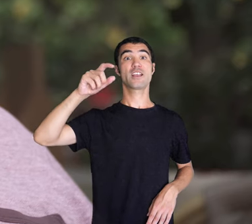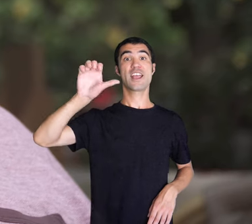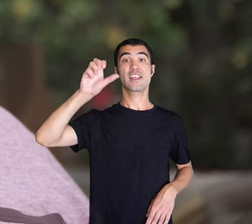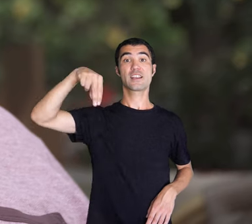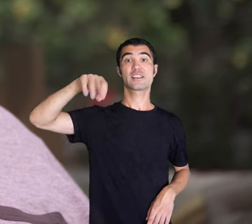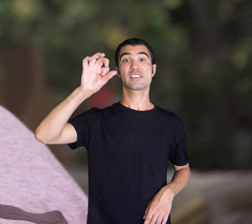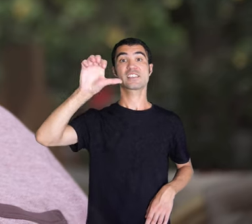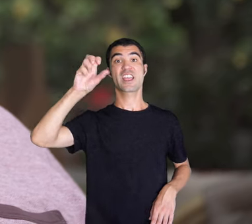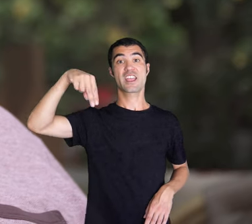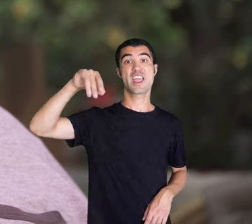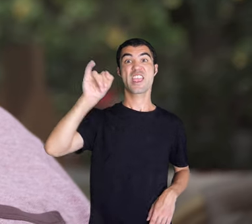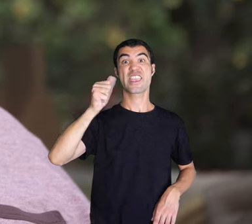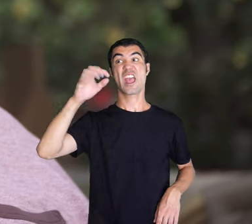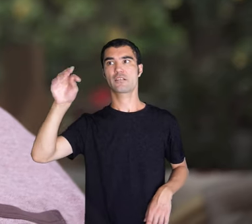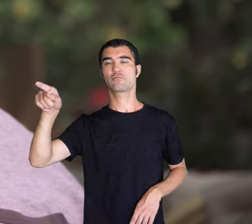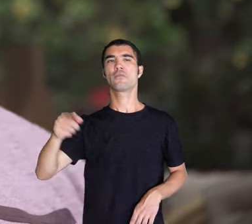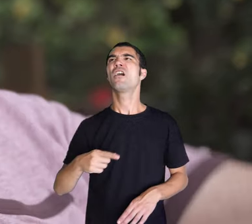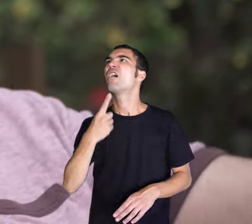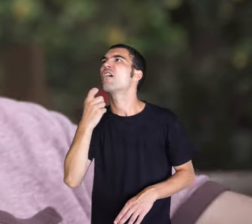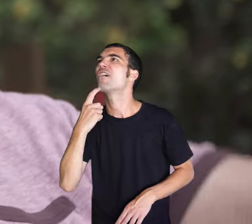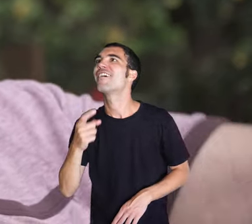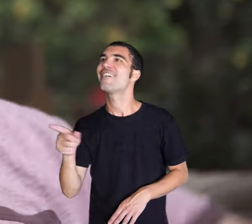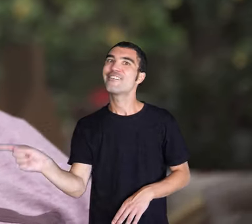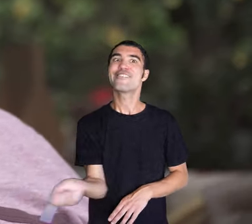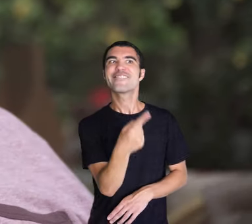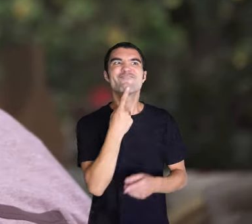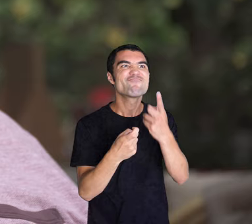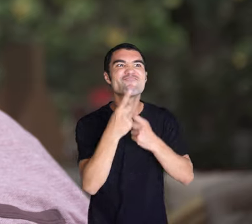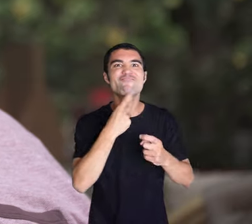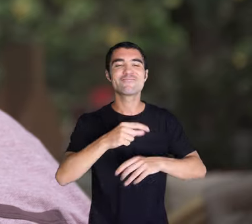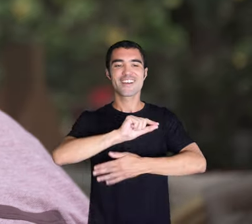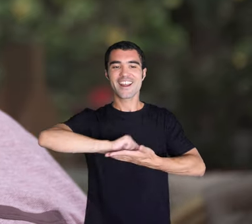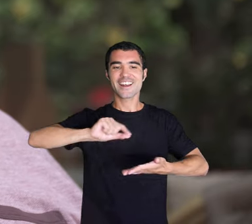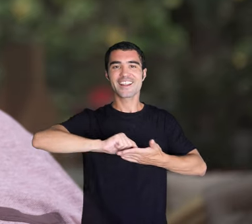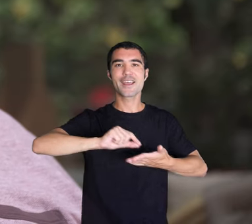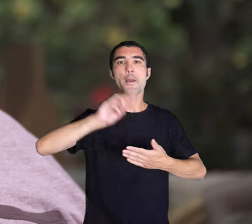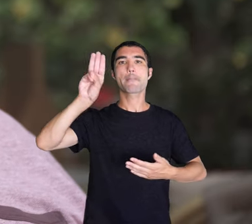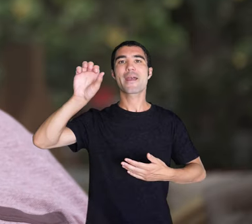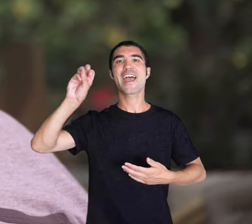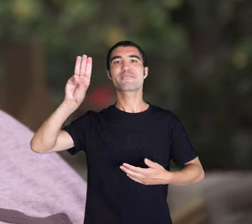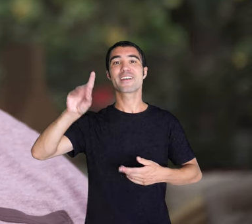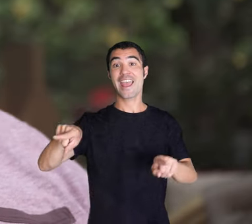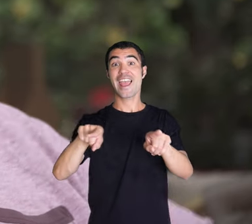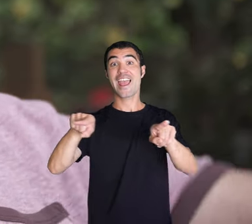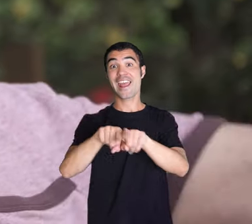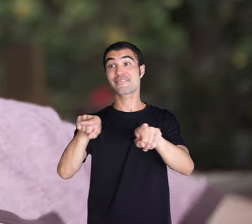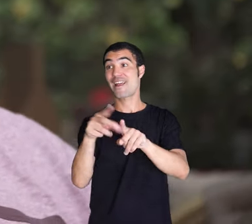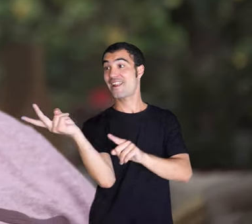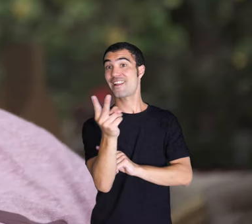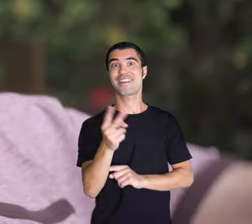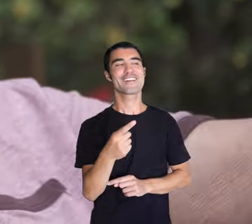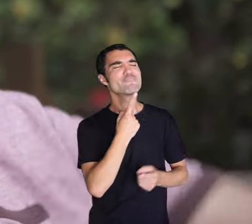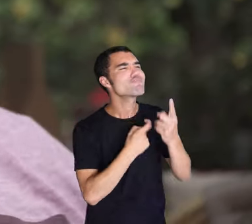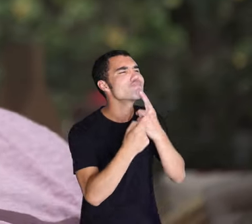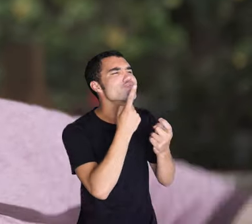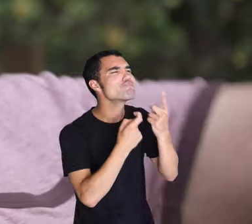Ensenyat, i don Joan anava a la recepció i demanava en Pep Ensenyat, que era seu germà, en Pep, el meu germà, que